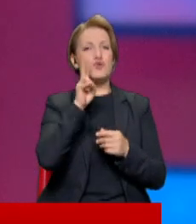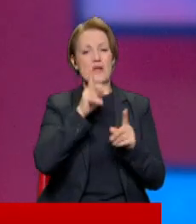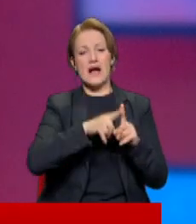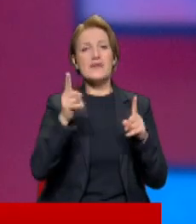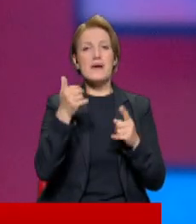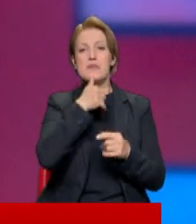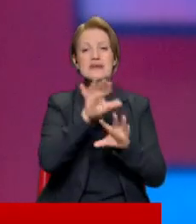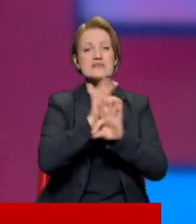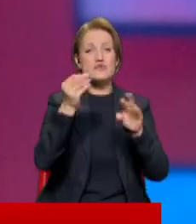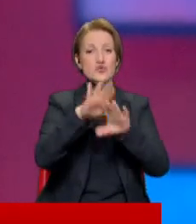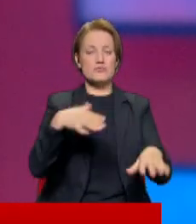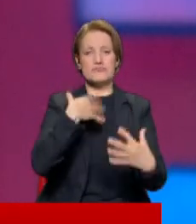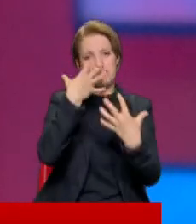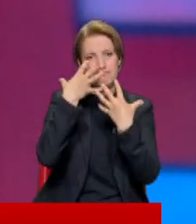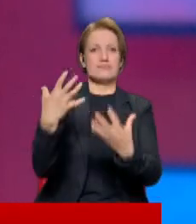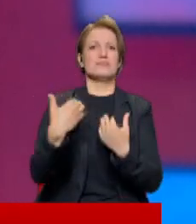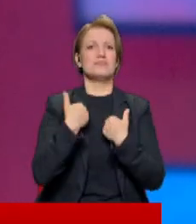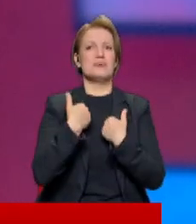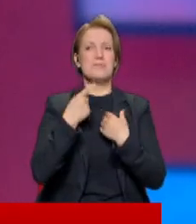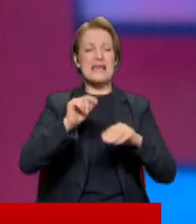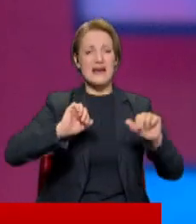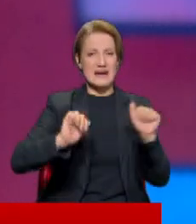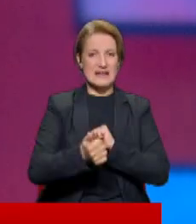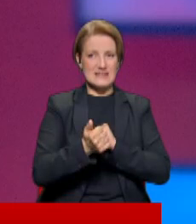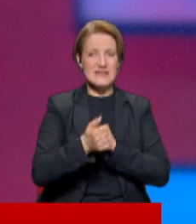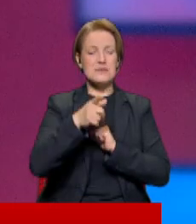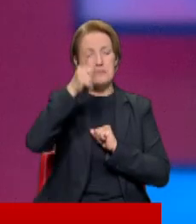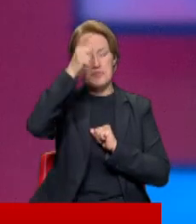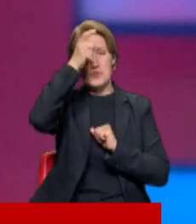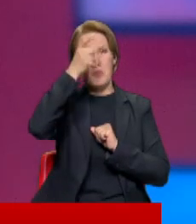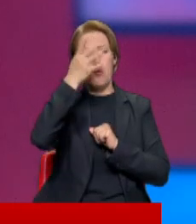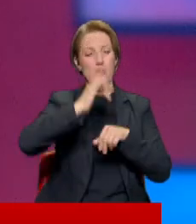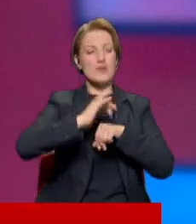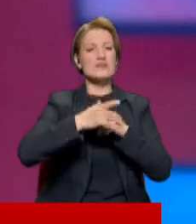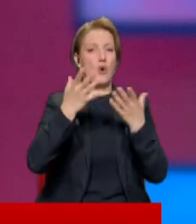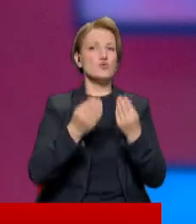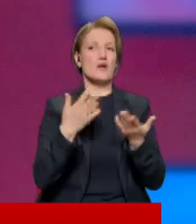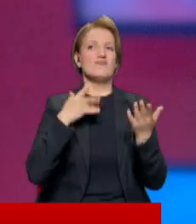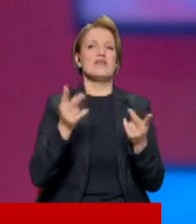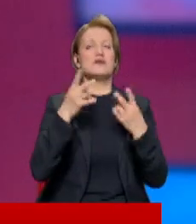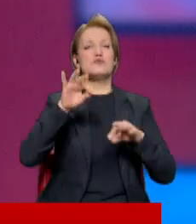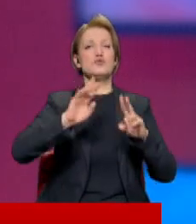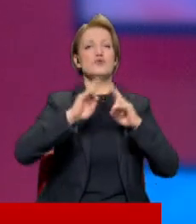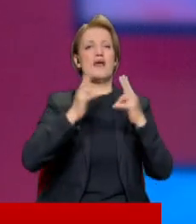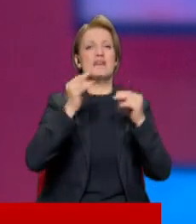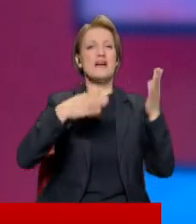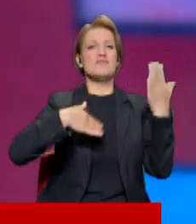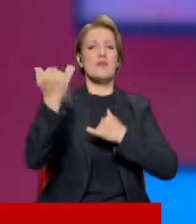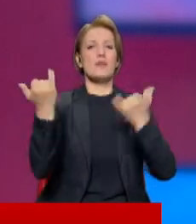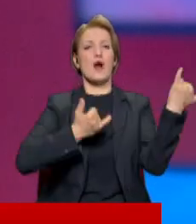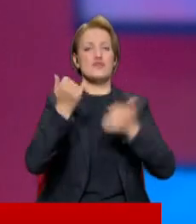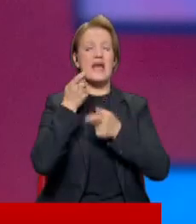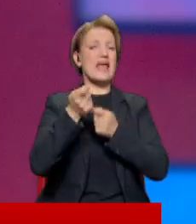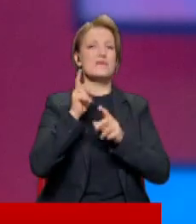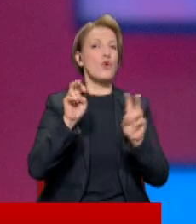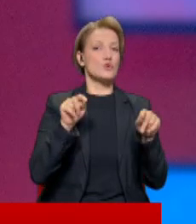çocukları okutuyoruz bakın Biz bir kriz ve afet Ülkesi olduğumuzdan vazgeçmemeliyiz dünyada şu anda en fazla tartışılan